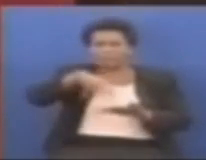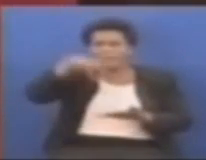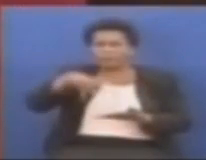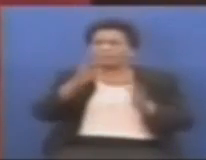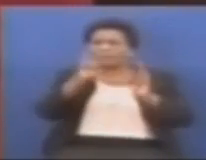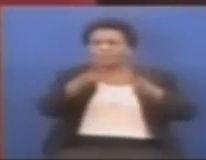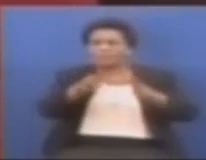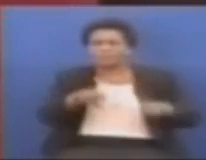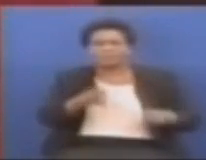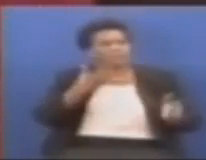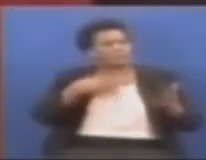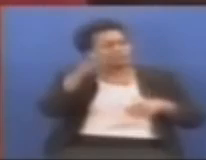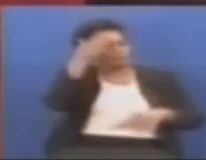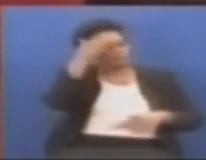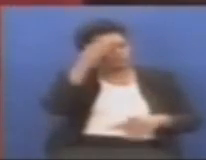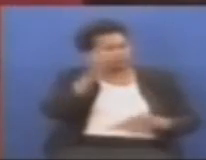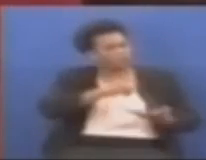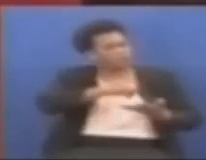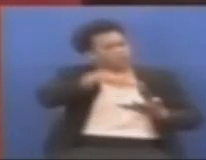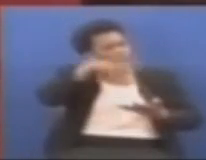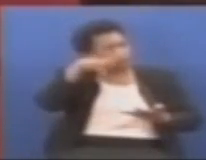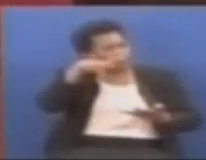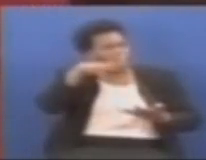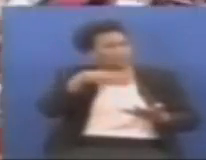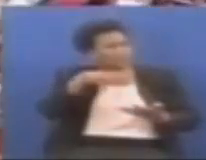Katika wizara yangu. Asante sana.